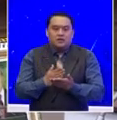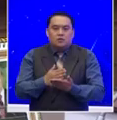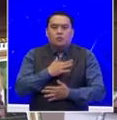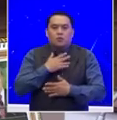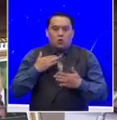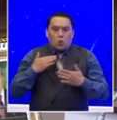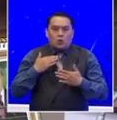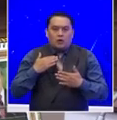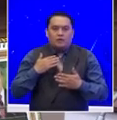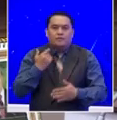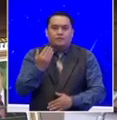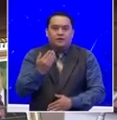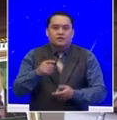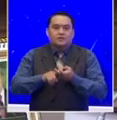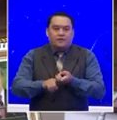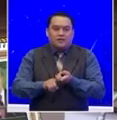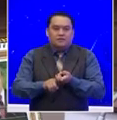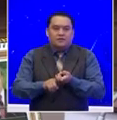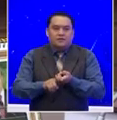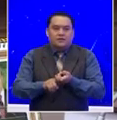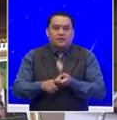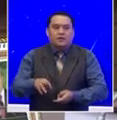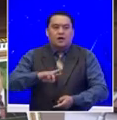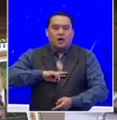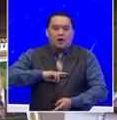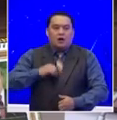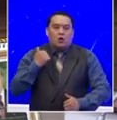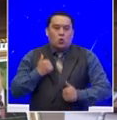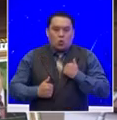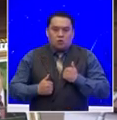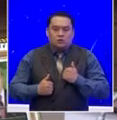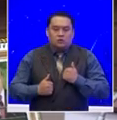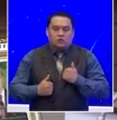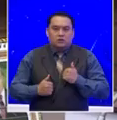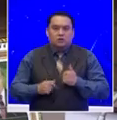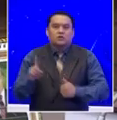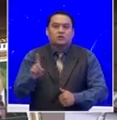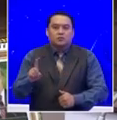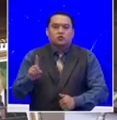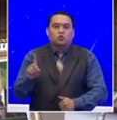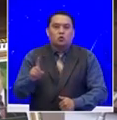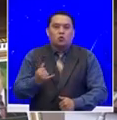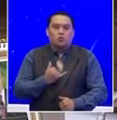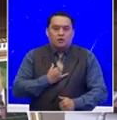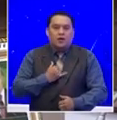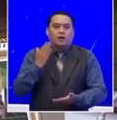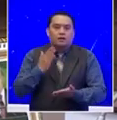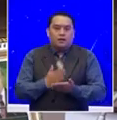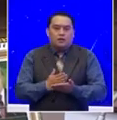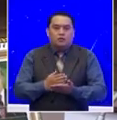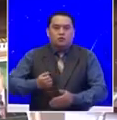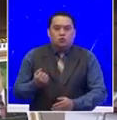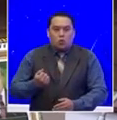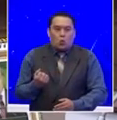Много, как вы сказали, нас связывает. Я очень горд тем, что вот у меня есть такой друг,